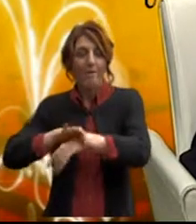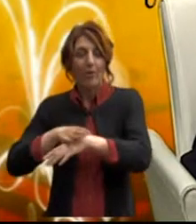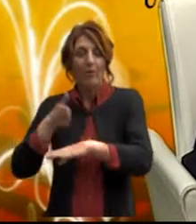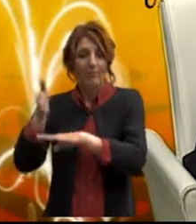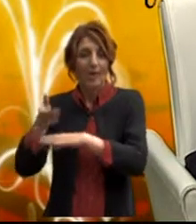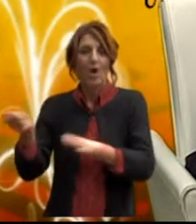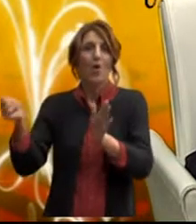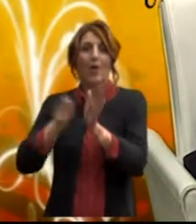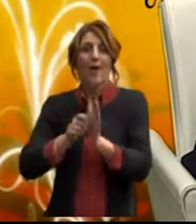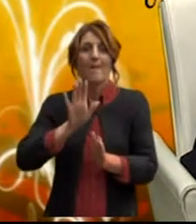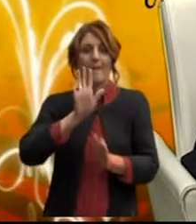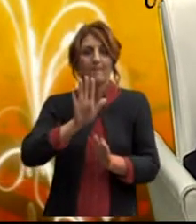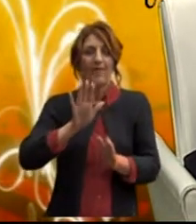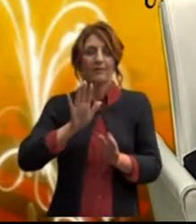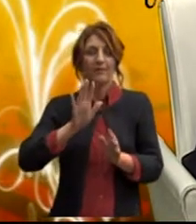traže